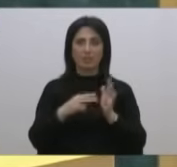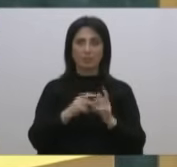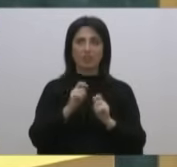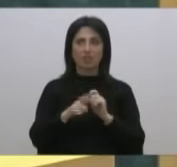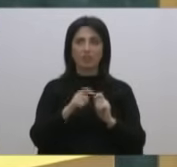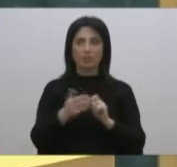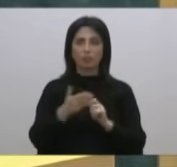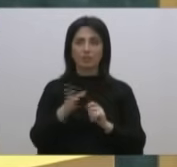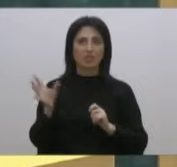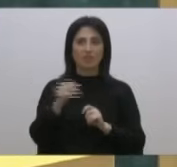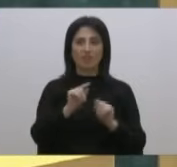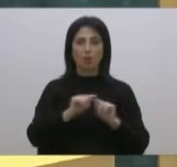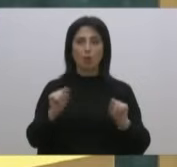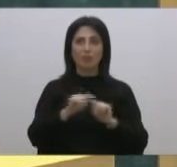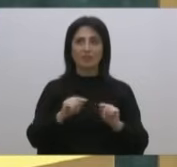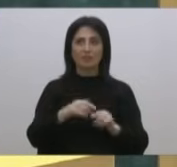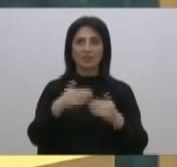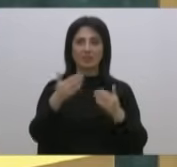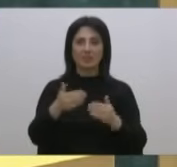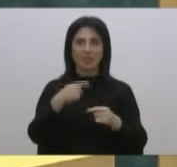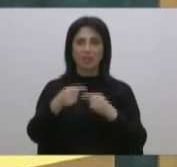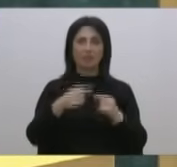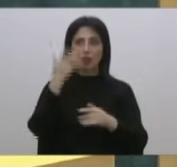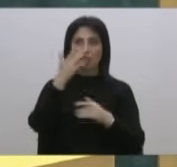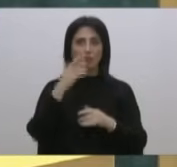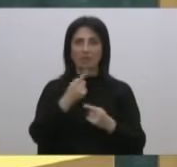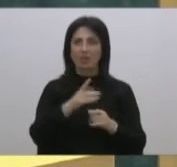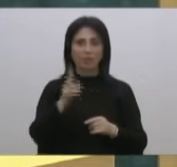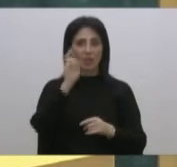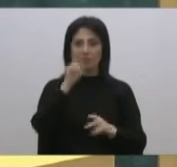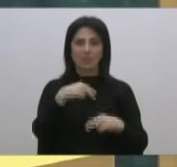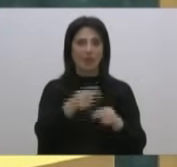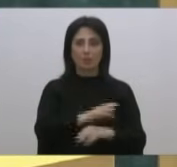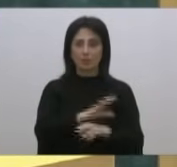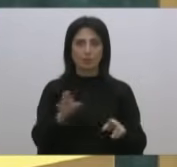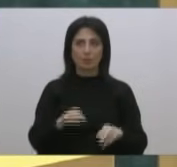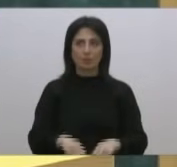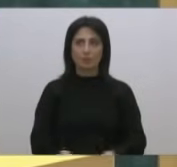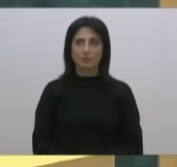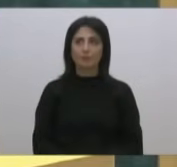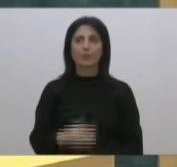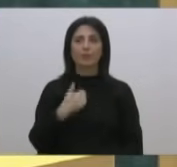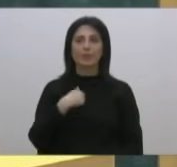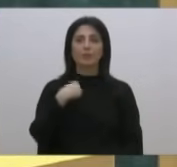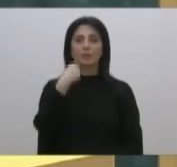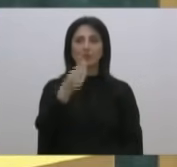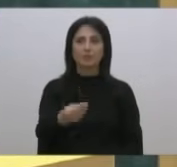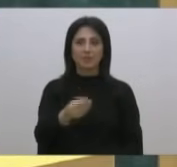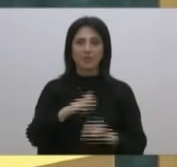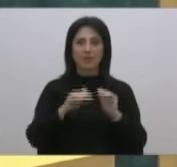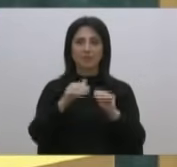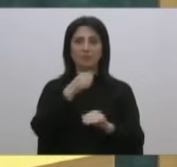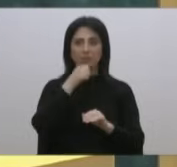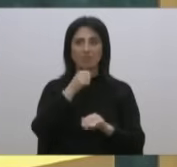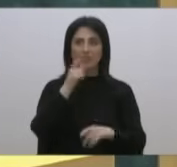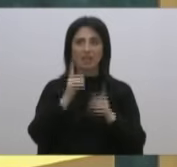da pina se baromeze, scoila opoziției, țina taoba, o să ne bobdi, da, arcet maheli suplevam, arga gigeta. Ce-n mogeciți, sudoma,